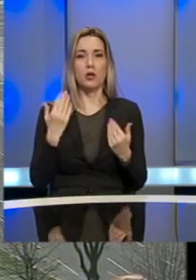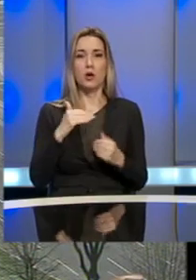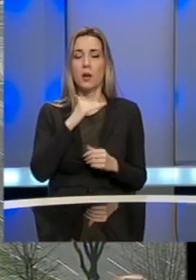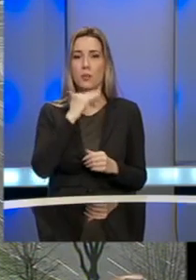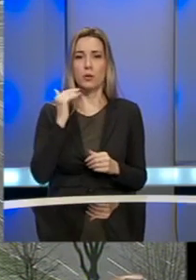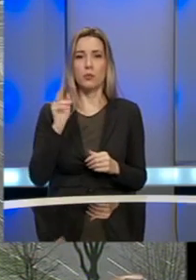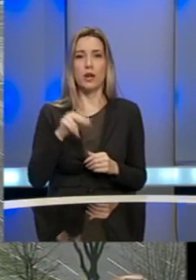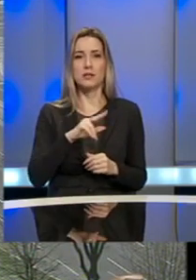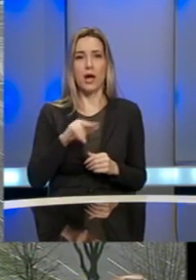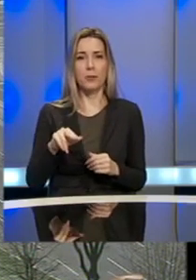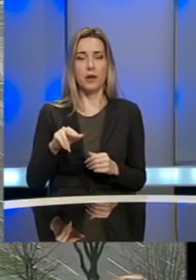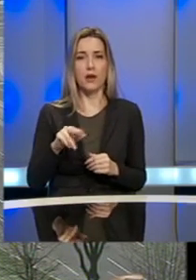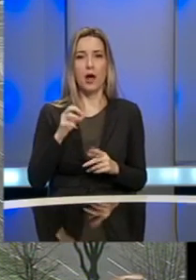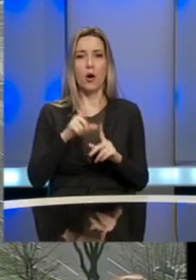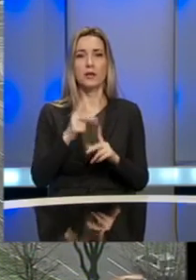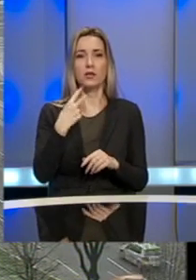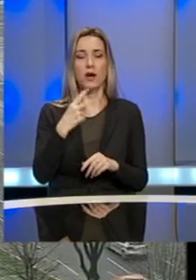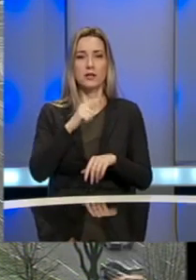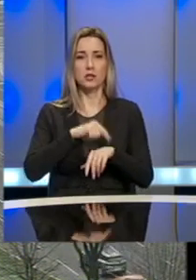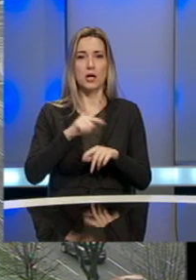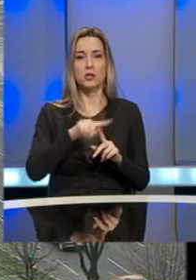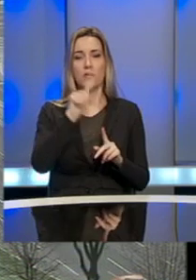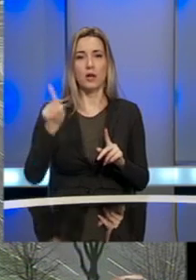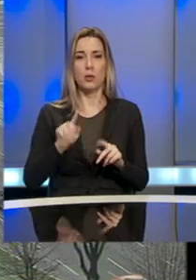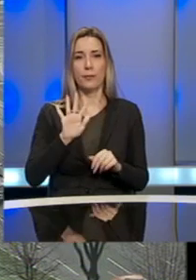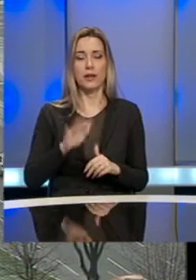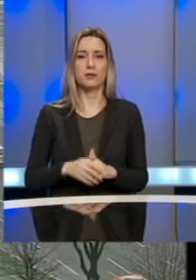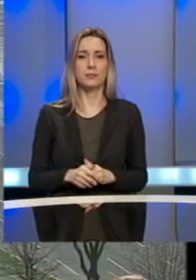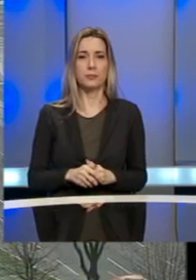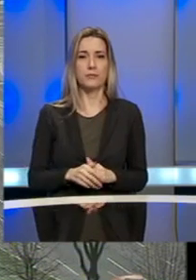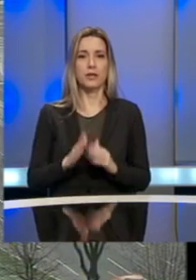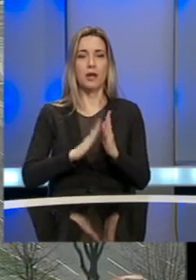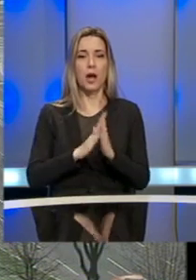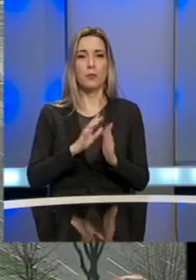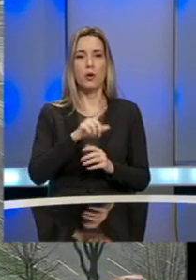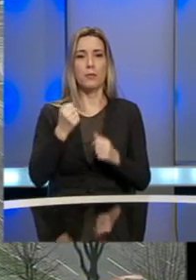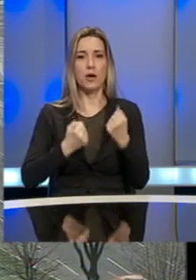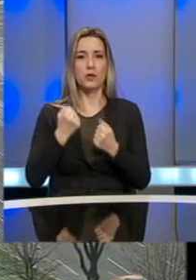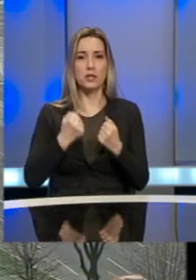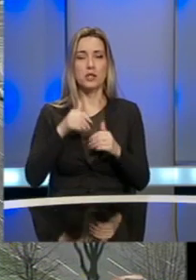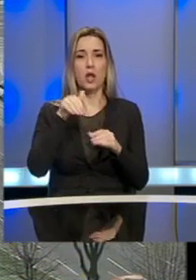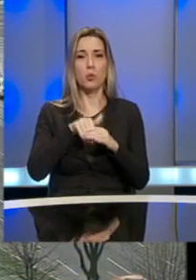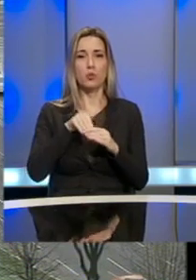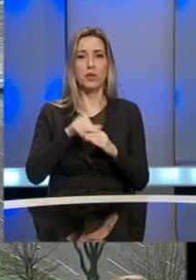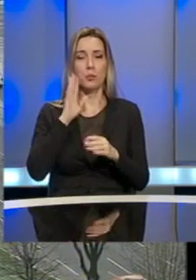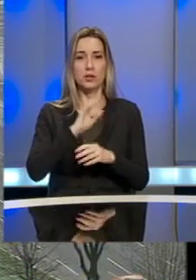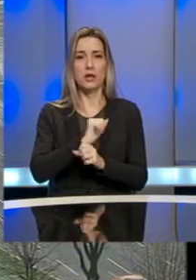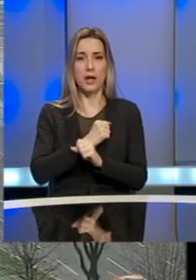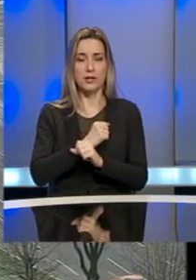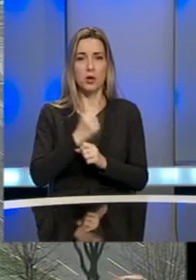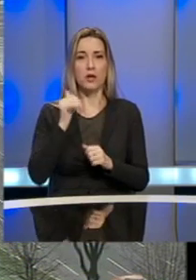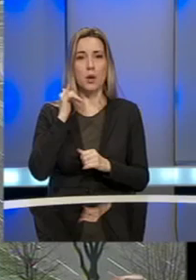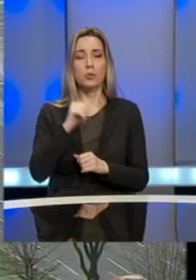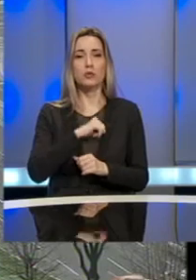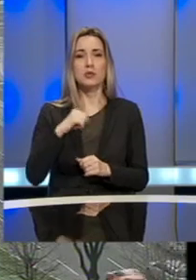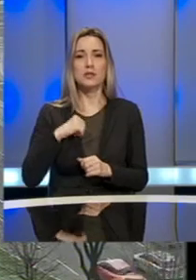potpuna zabrana kretanja na snazi od 20 časova do 5. Apelujemo na vozače da i unutar Bosne i Hercegovine